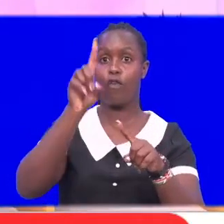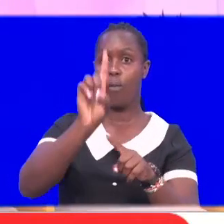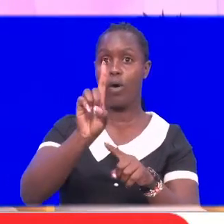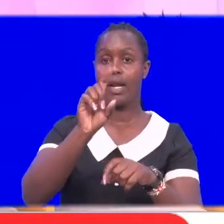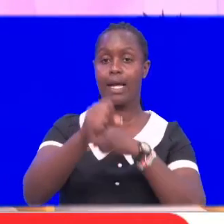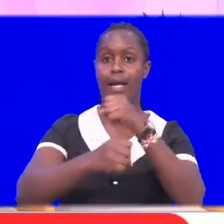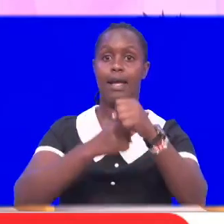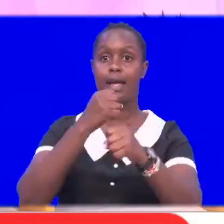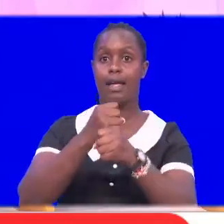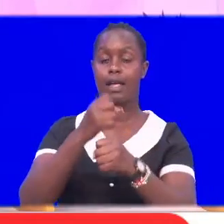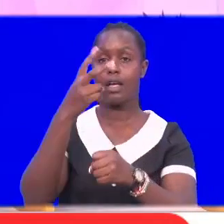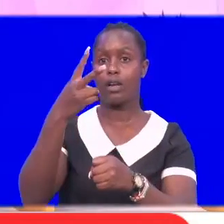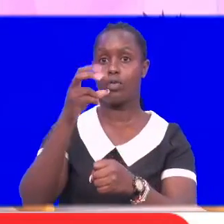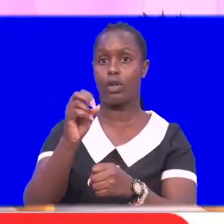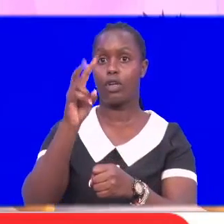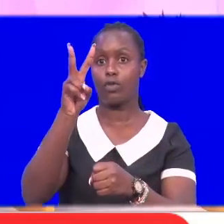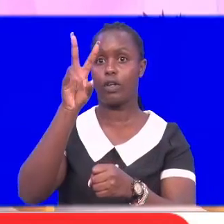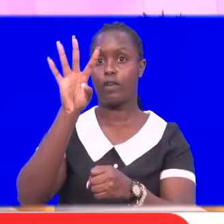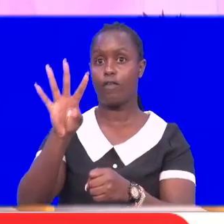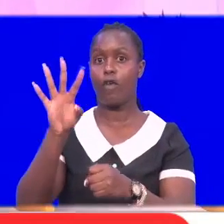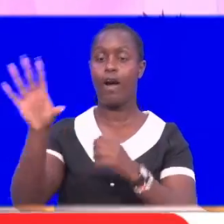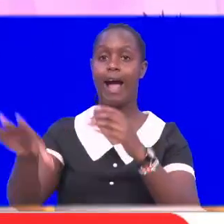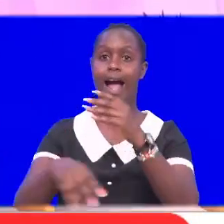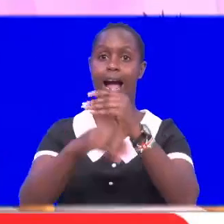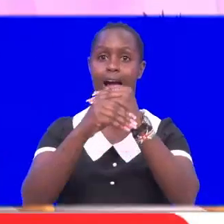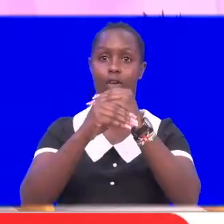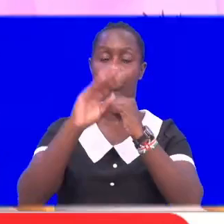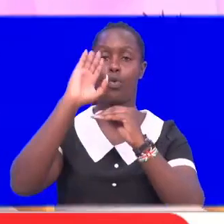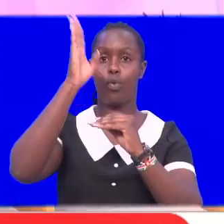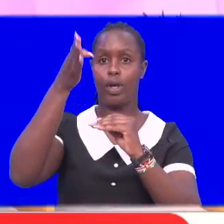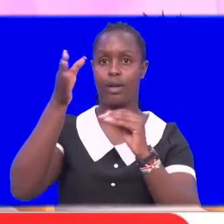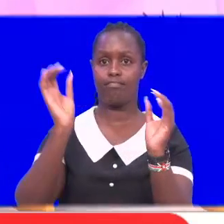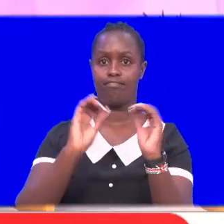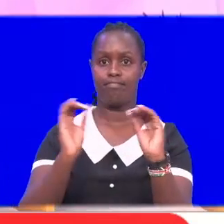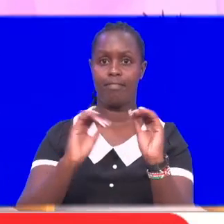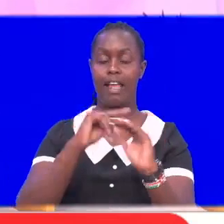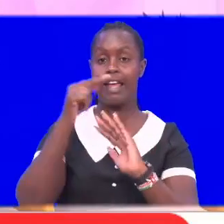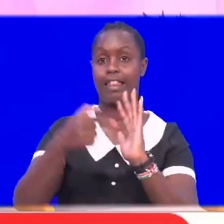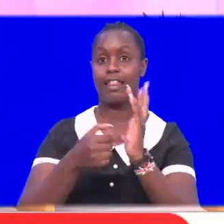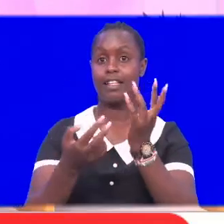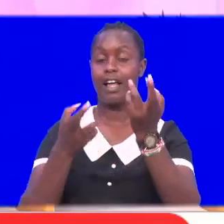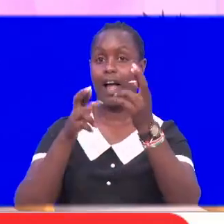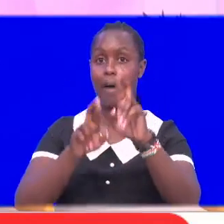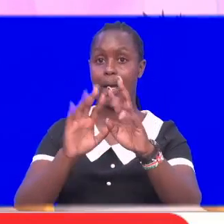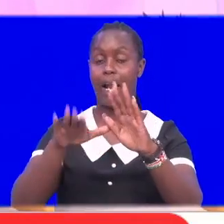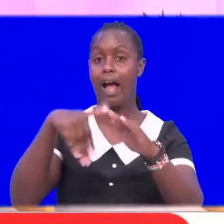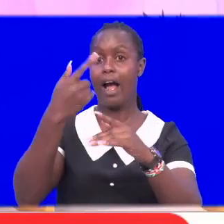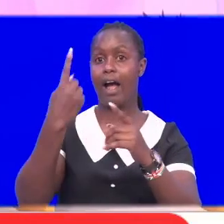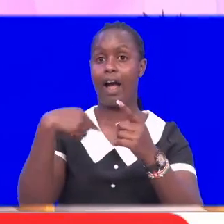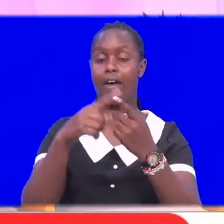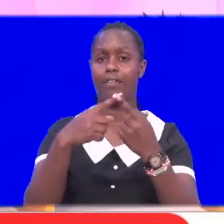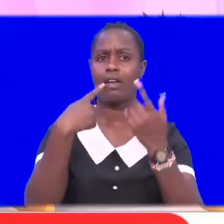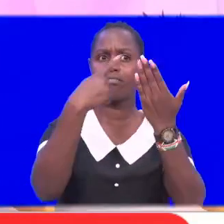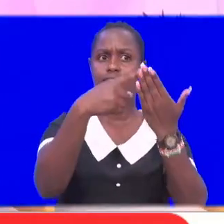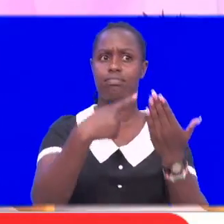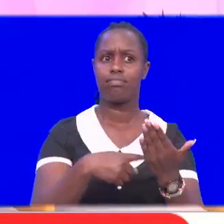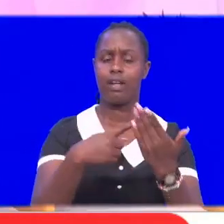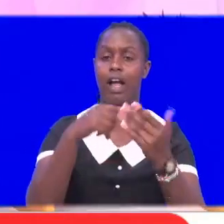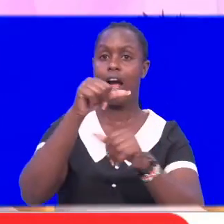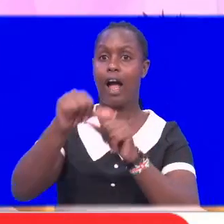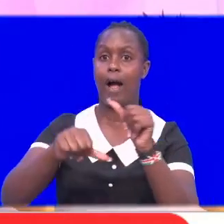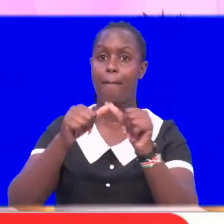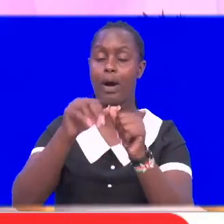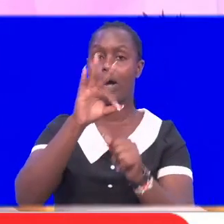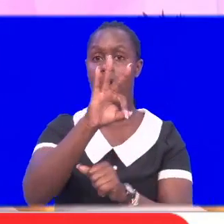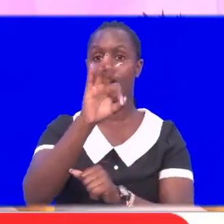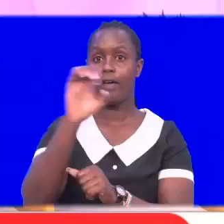2024 haitaongezwa. Haya yanajiri huku mjadala kuhusiana na ongezeko la karo ya shule ukiibua hisia tofauti kati